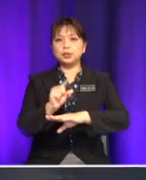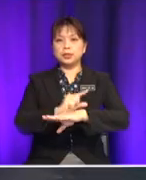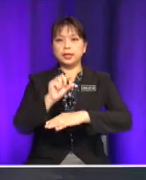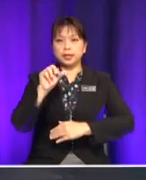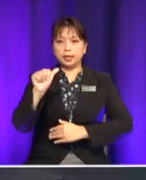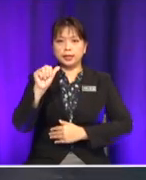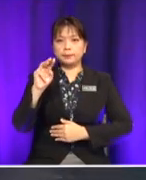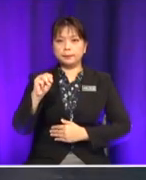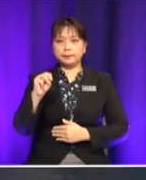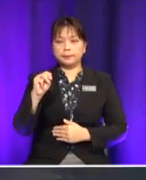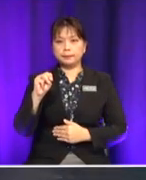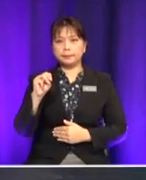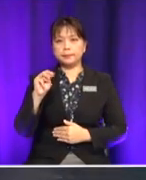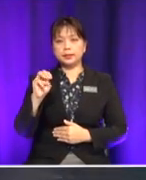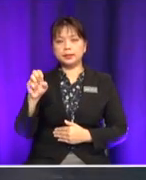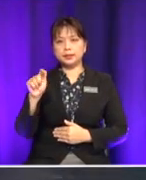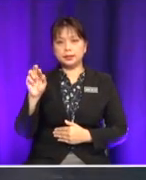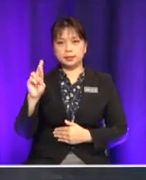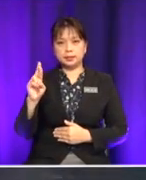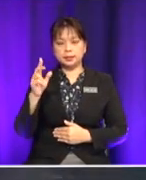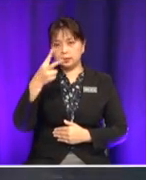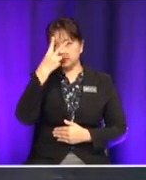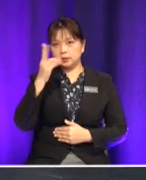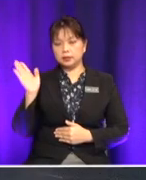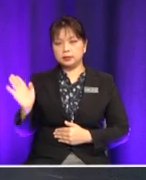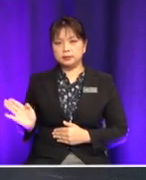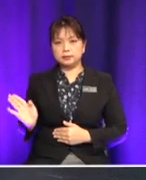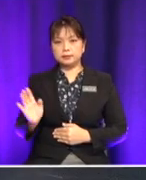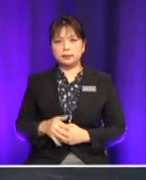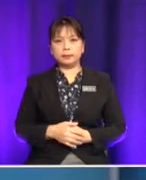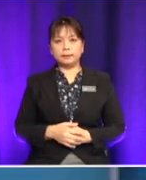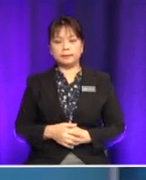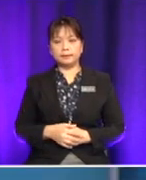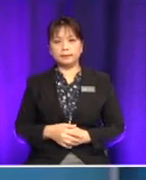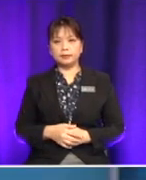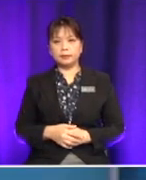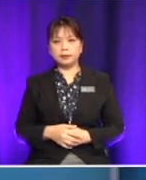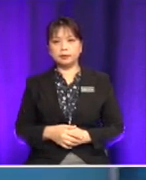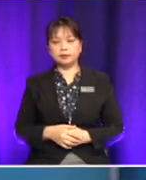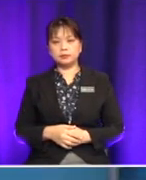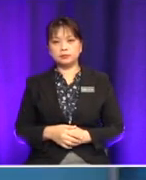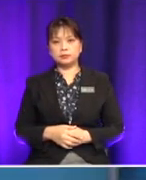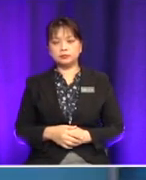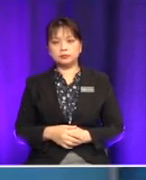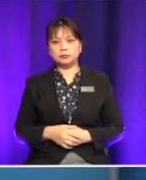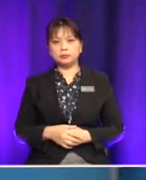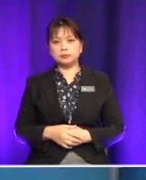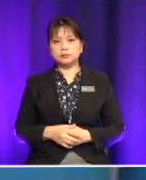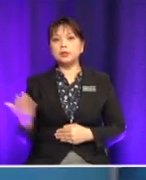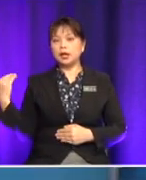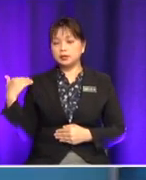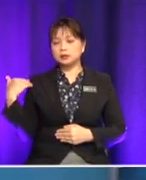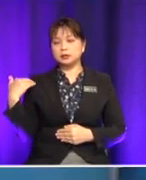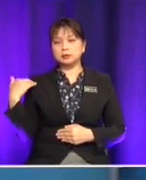dan juga sekarang bagusnya sekarang enggak Inovasi saya di santis adanya emiten digital